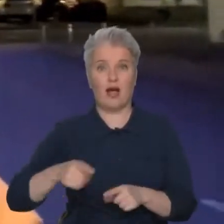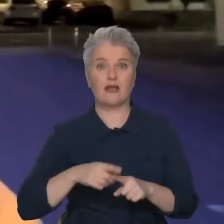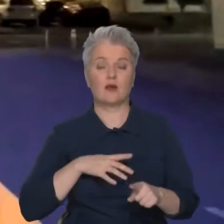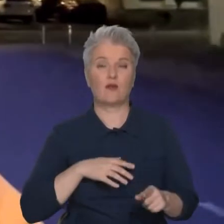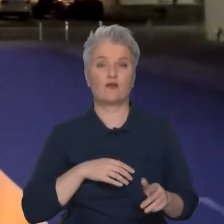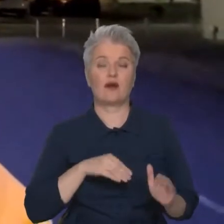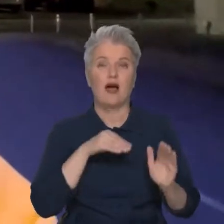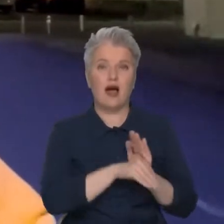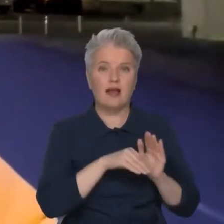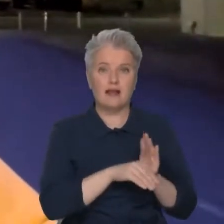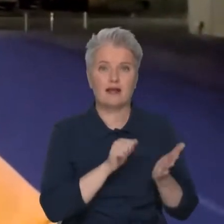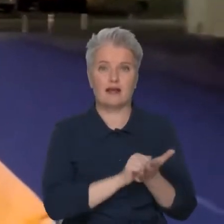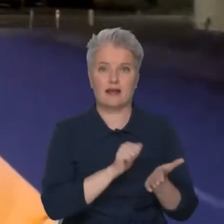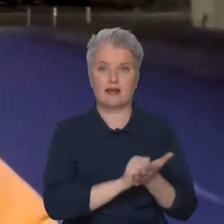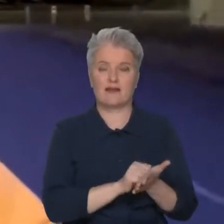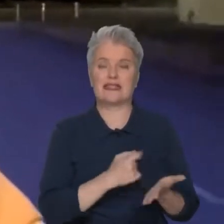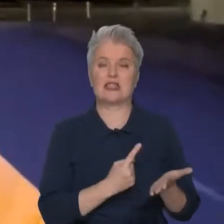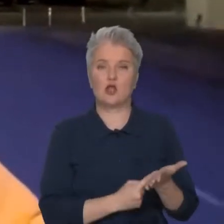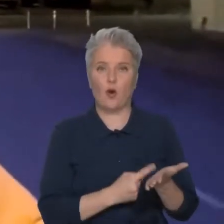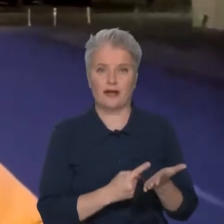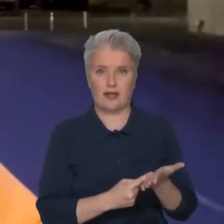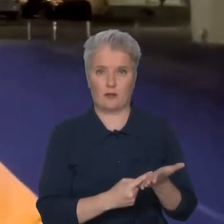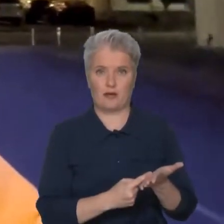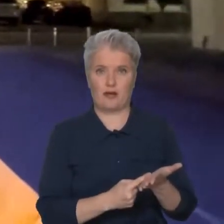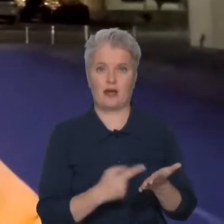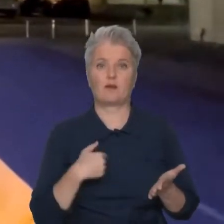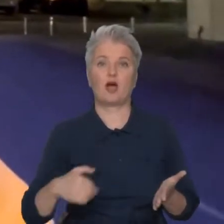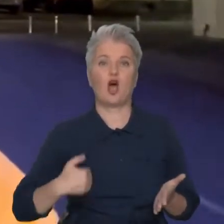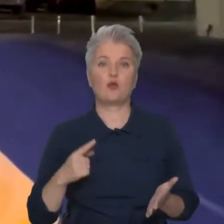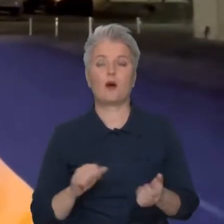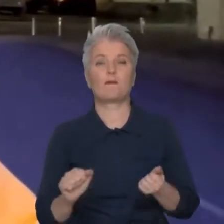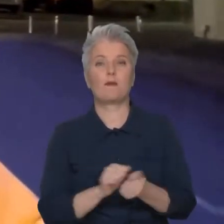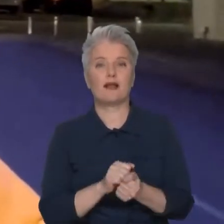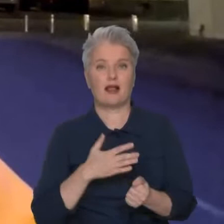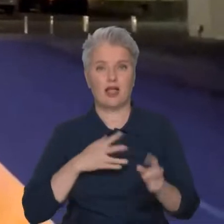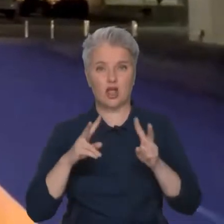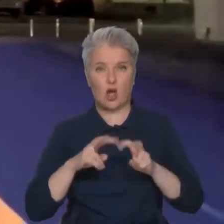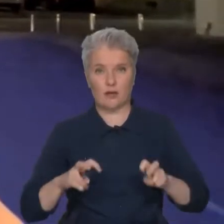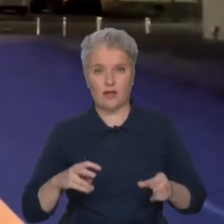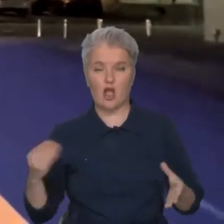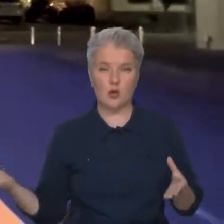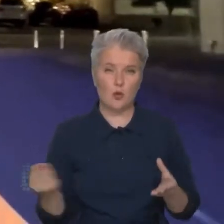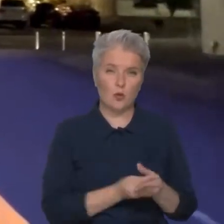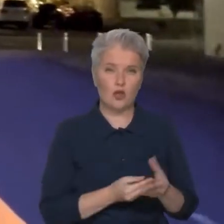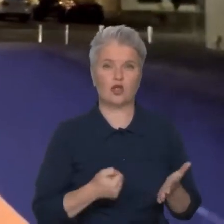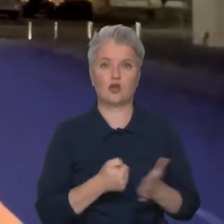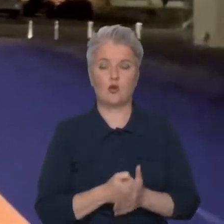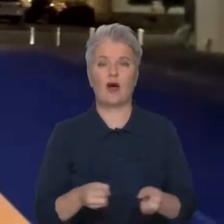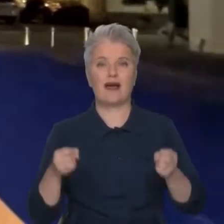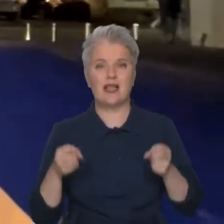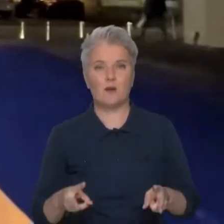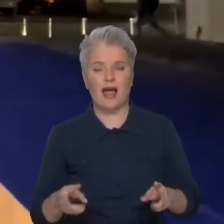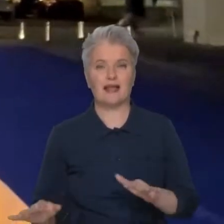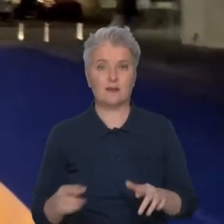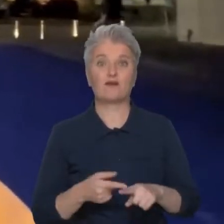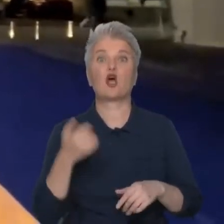архів з доказами. І, звісно, ми хочемо, щоб матеріали з наших розслідувань долучалися до кримінальних справ. Це вже відбувається